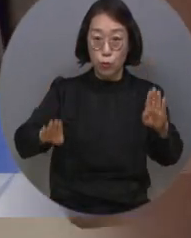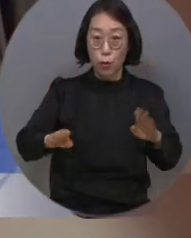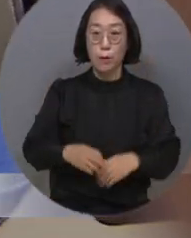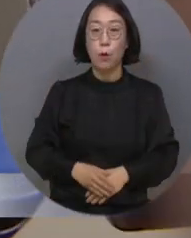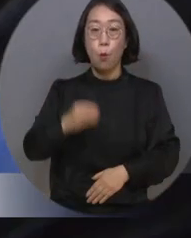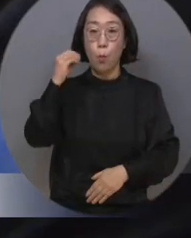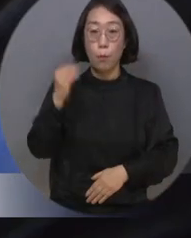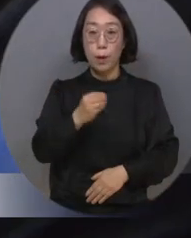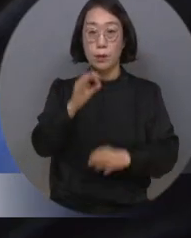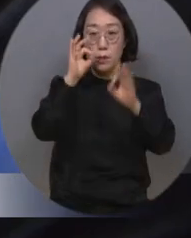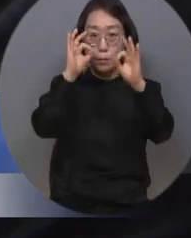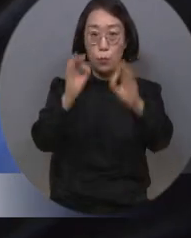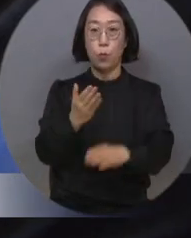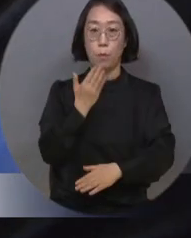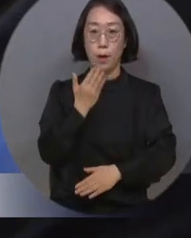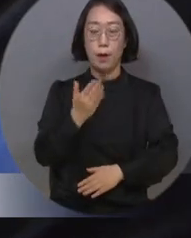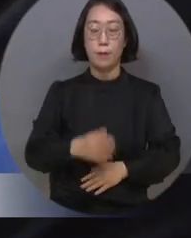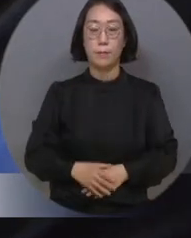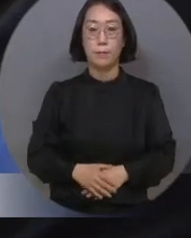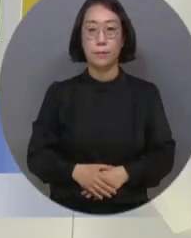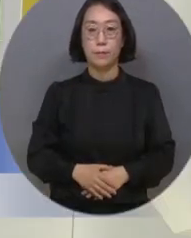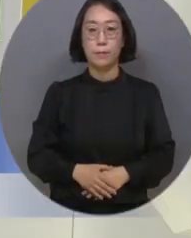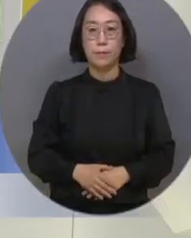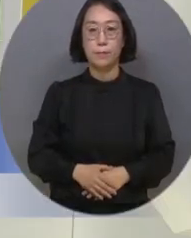홈페이지에서 확인할 수 있습니다